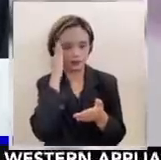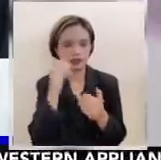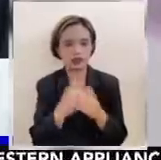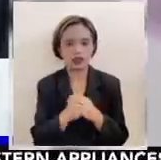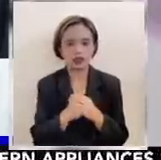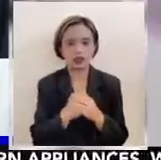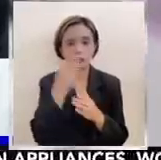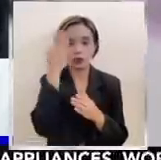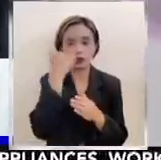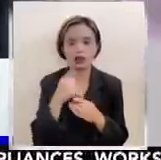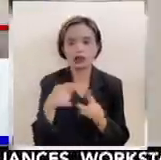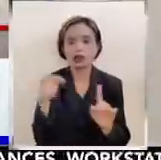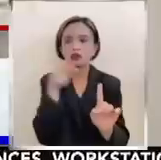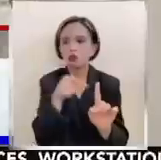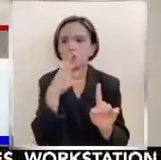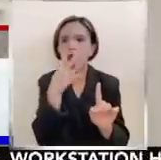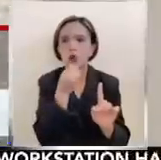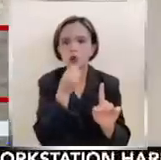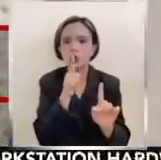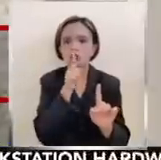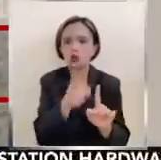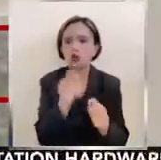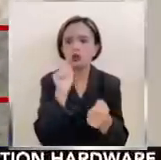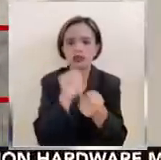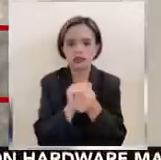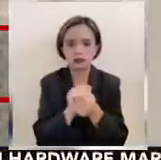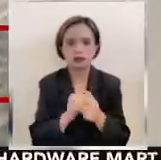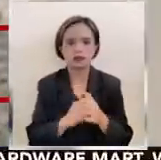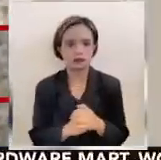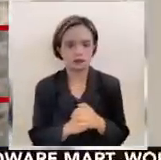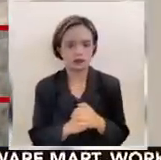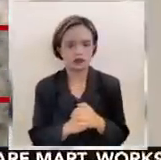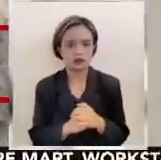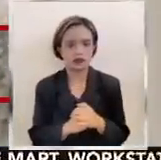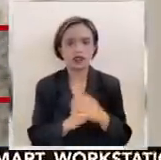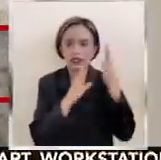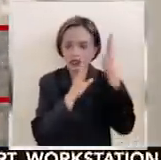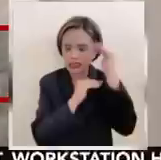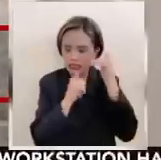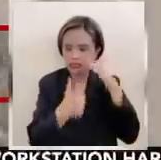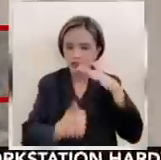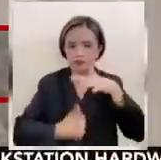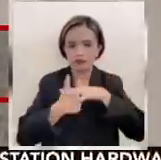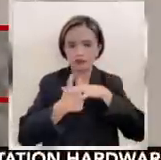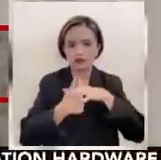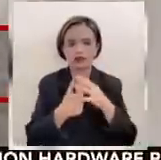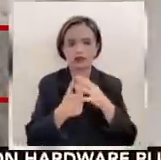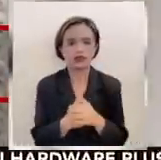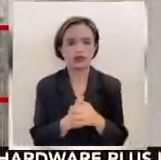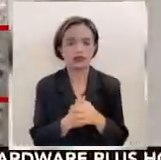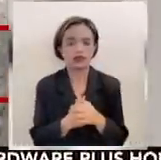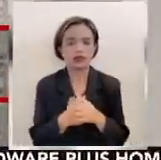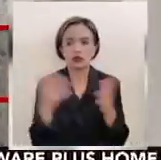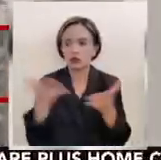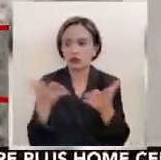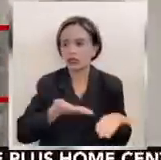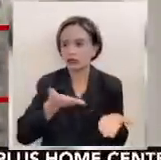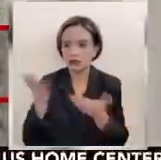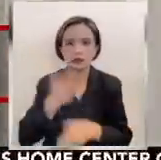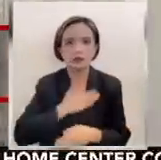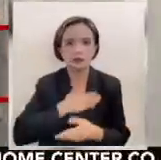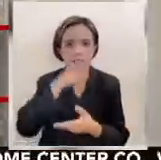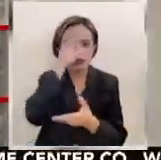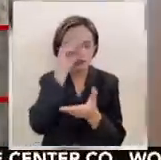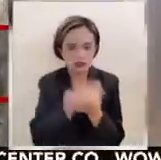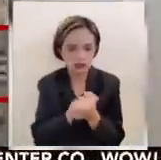kung sino pa yung mga kasama niya. Sana po lumutang na kayo, magbigay po kayo ng ano kung saan po dinala yung asawa ko para po